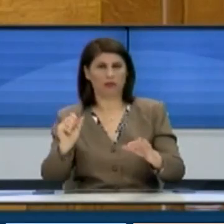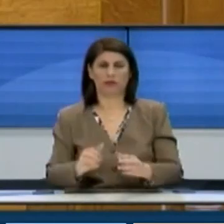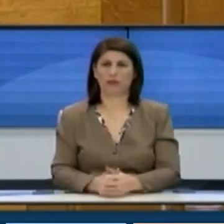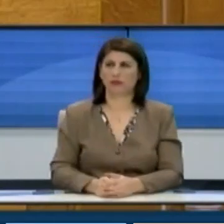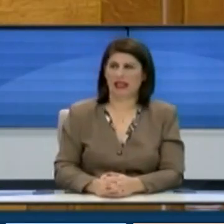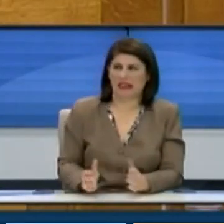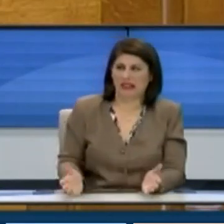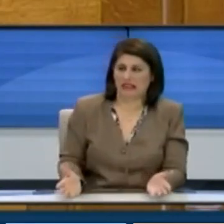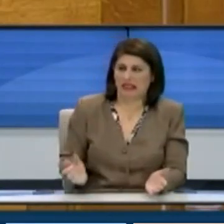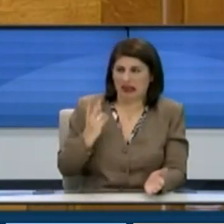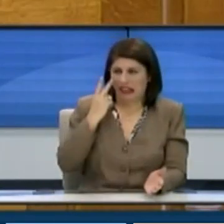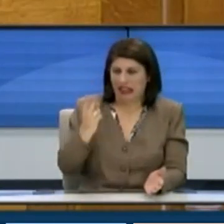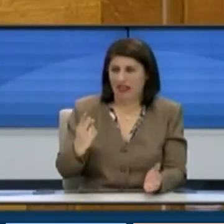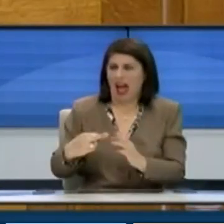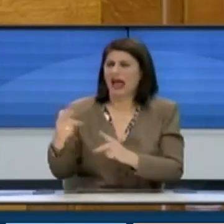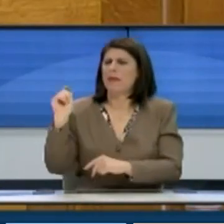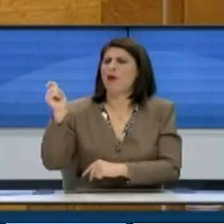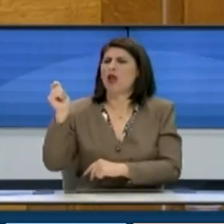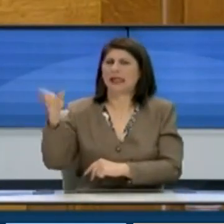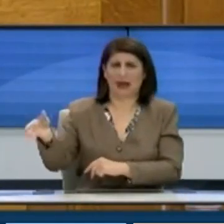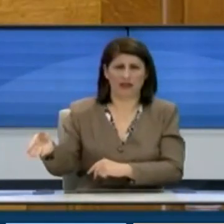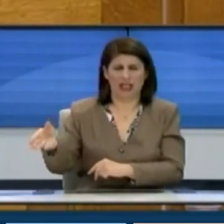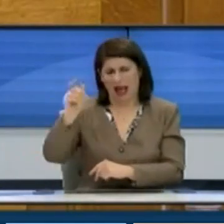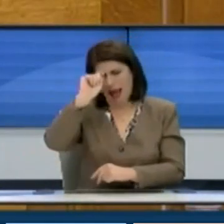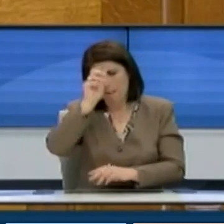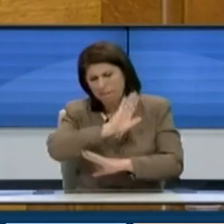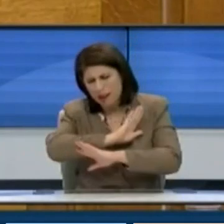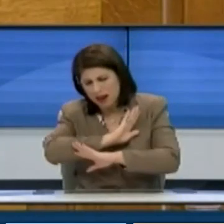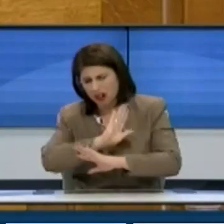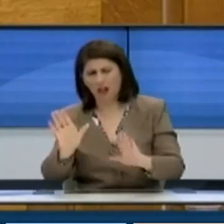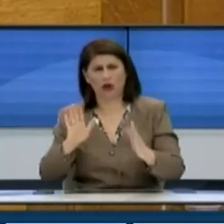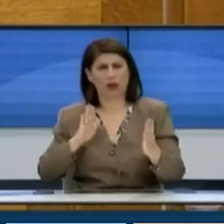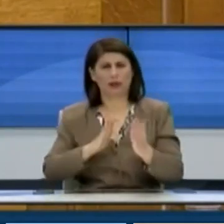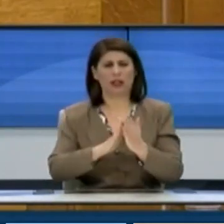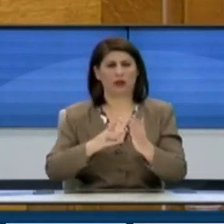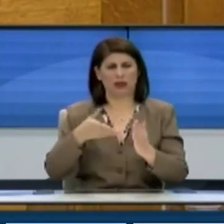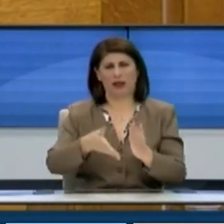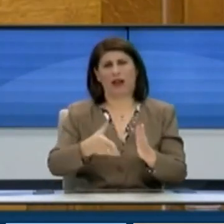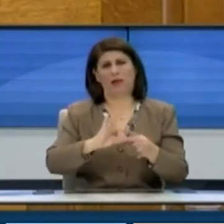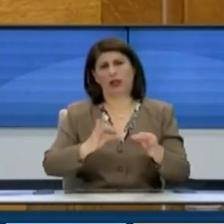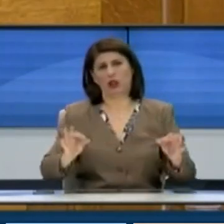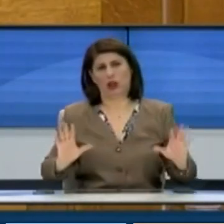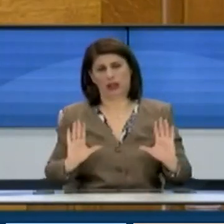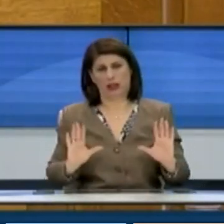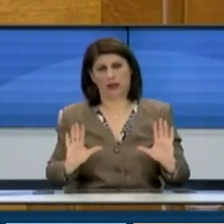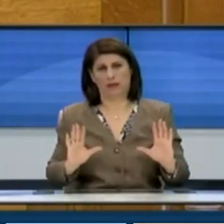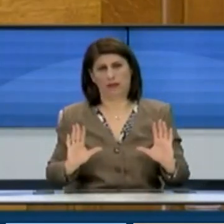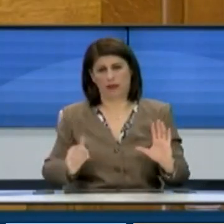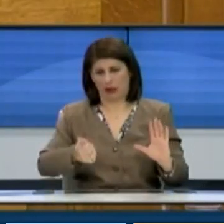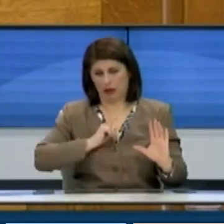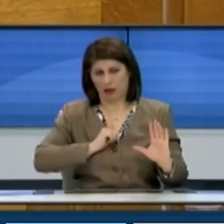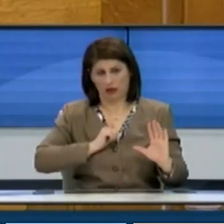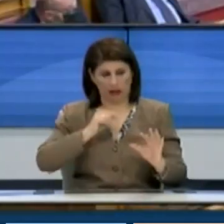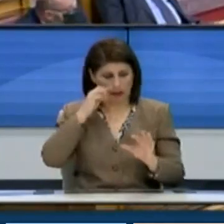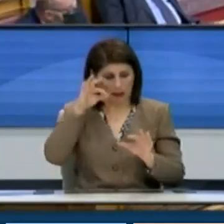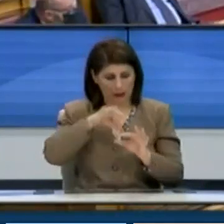απαράδεκτο τρόπο που η αξιωματική αντιπολίτευση αντιμετώπισε όλη αυτή την ιστορία και στις αναρτήσεις